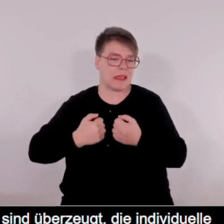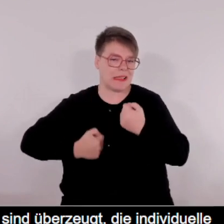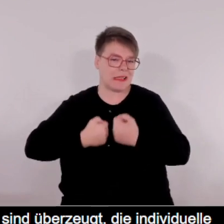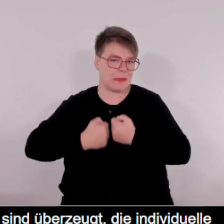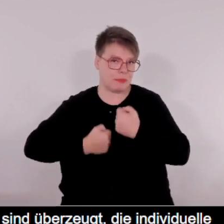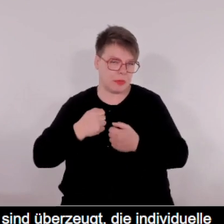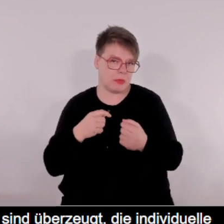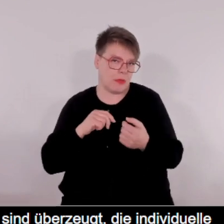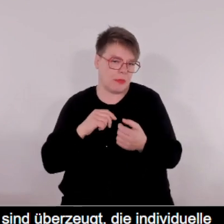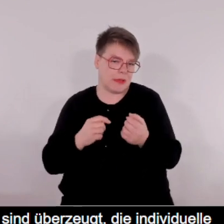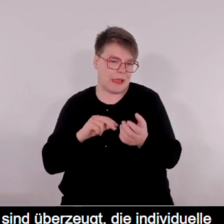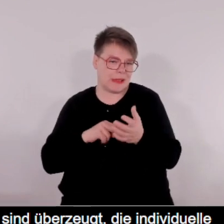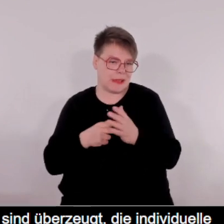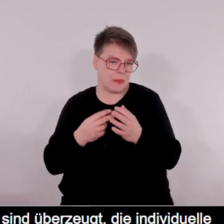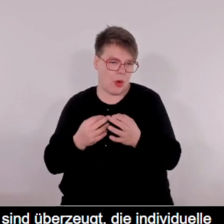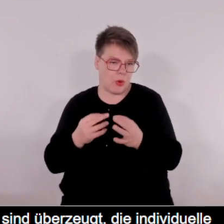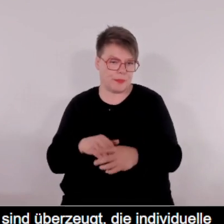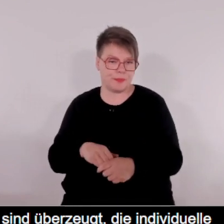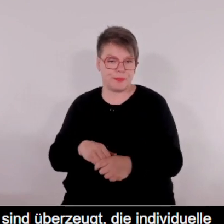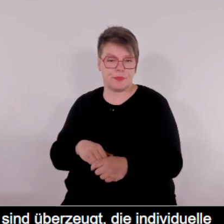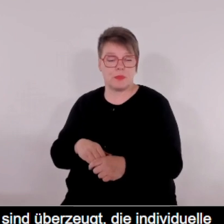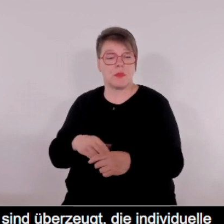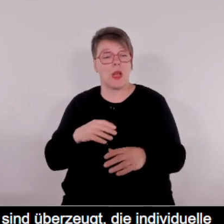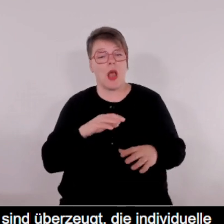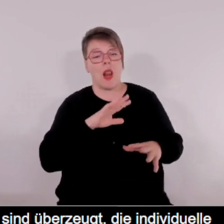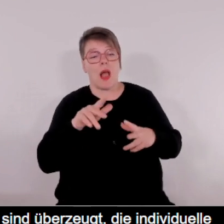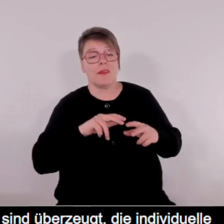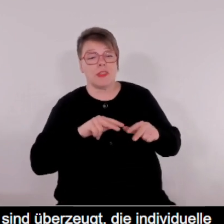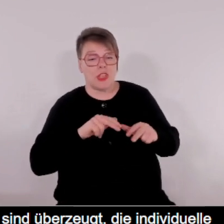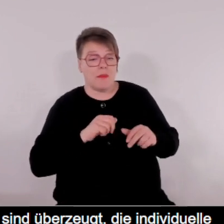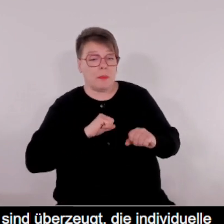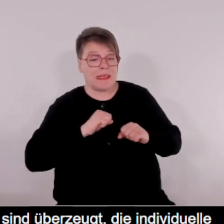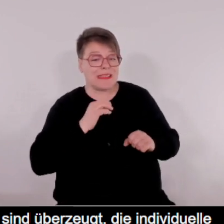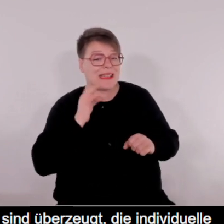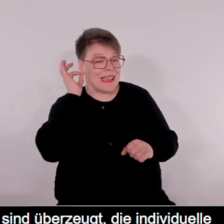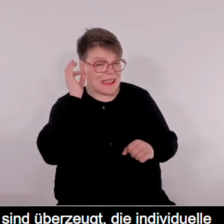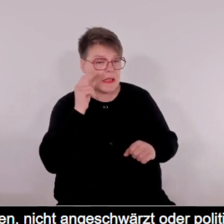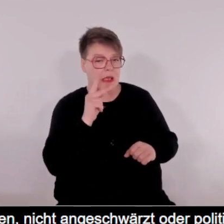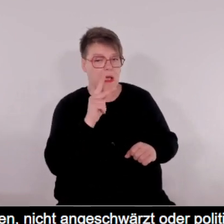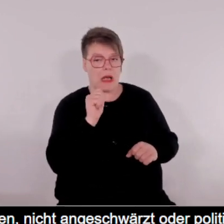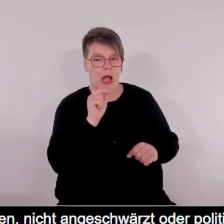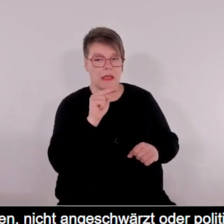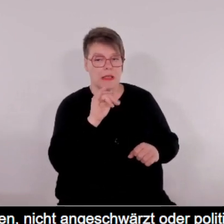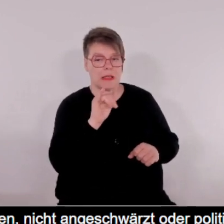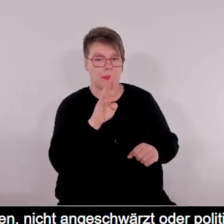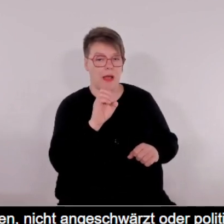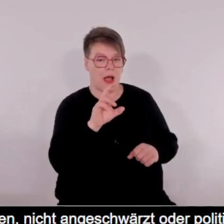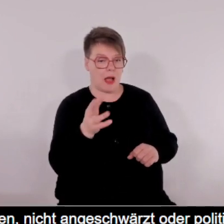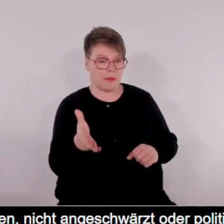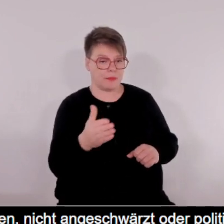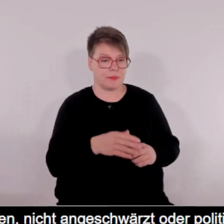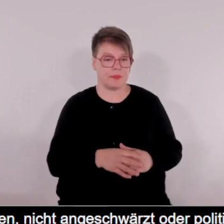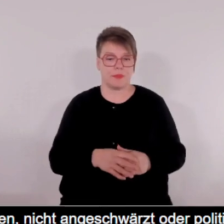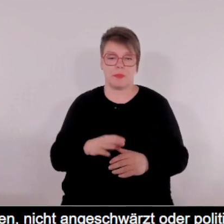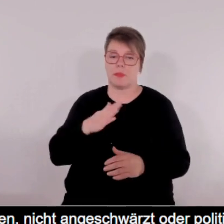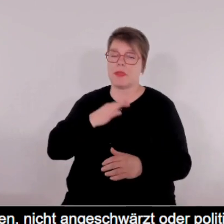geht. Dahinter verbirgt sich aber auch eine klare Strategie, zum einen, wenn es darum geht, die Verbrauchersouveränität